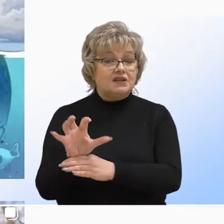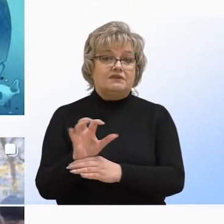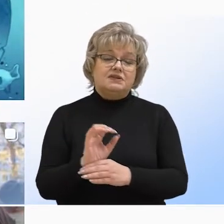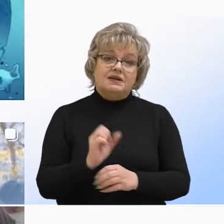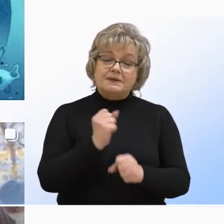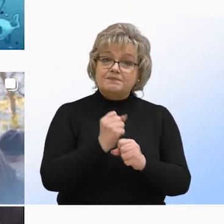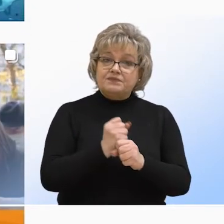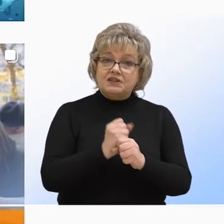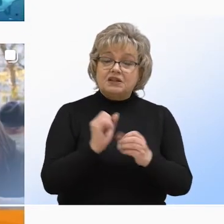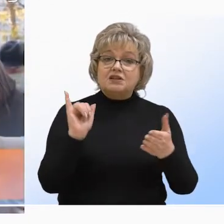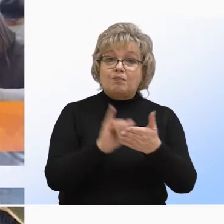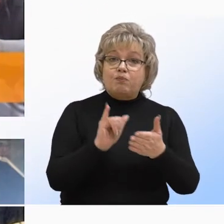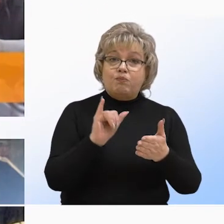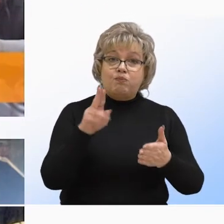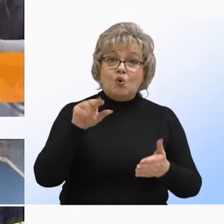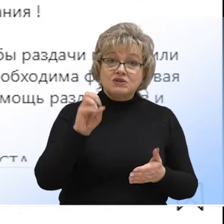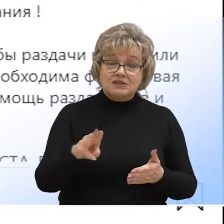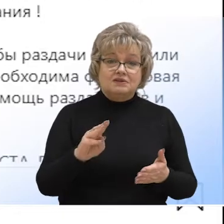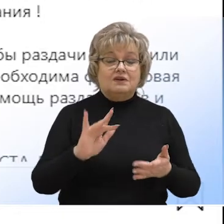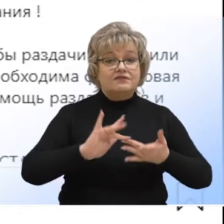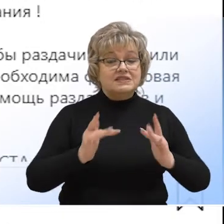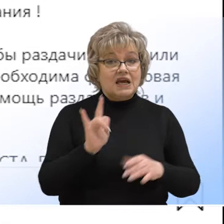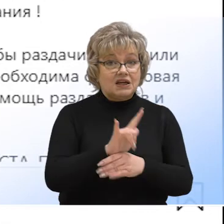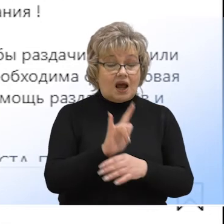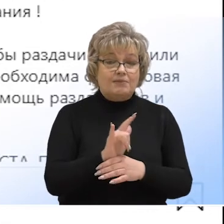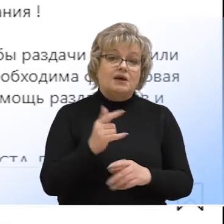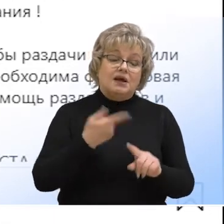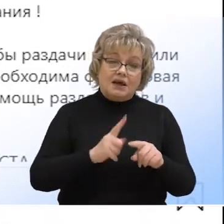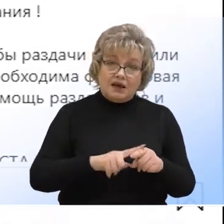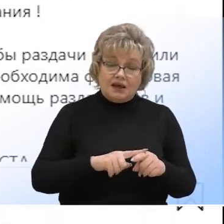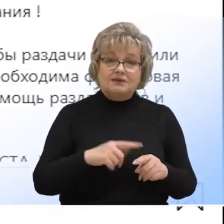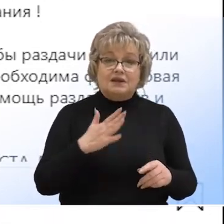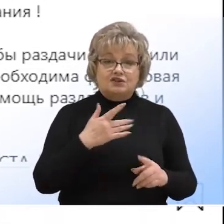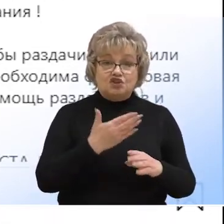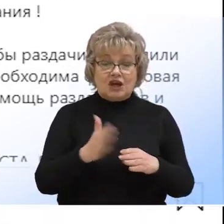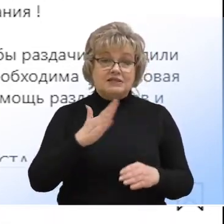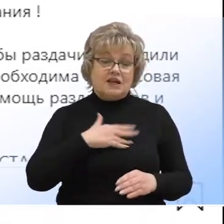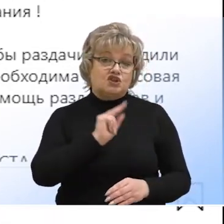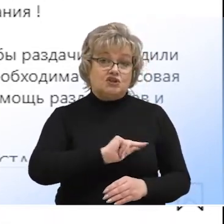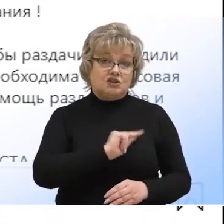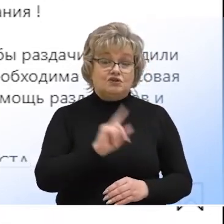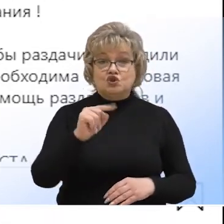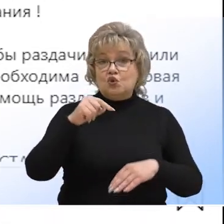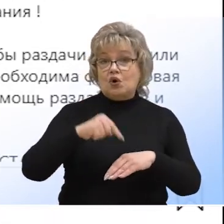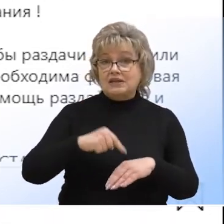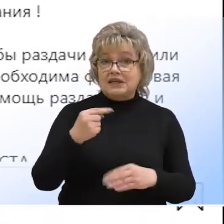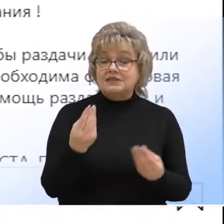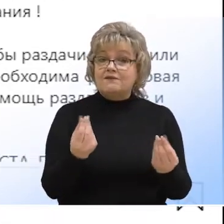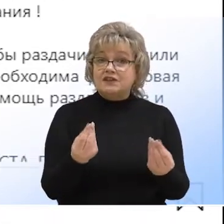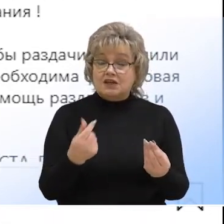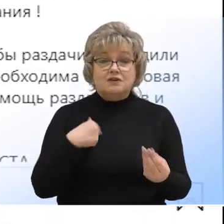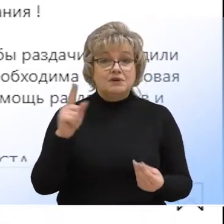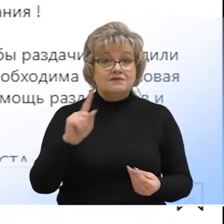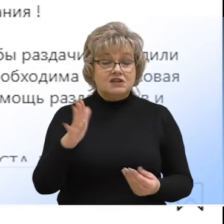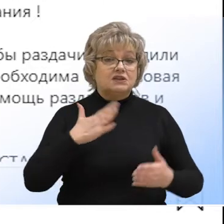фотографировать, делать посты в Инстаграме, ВКонтакте. Это очень тоже важная часть нашей деятельности. Что касается финансов, мы